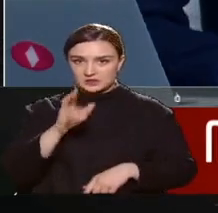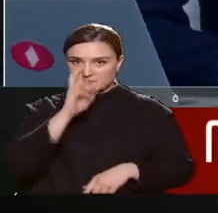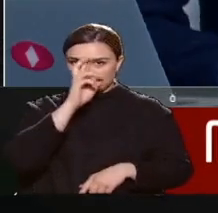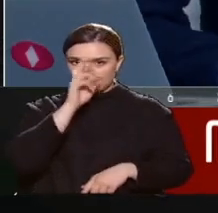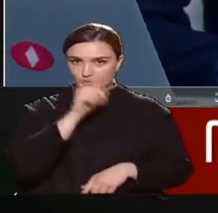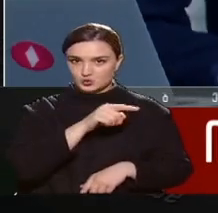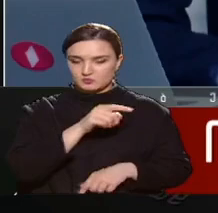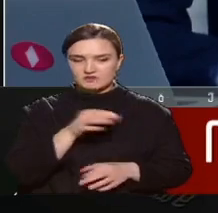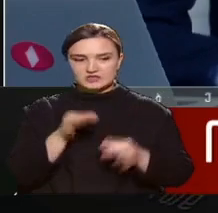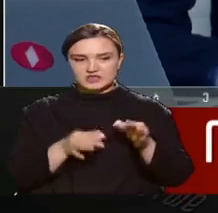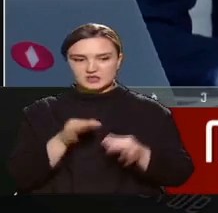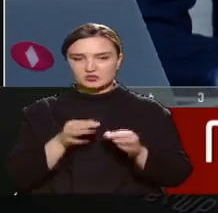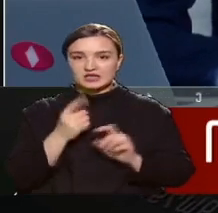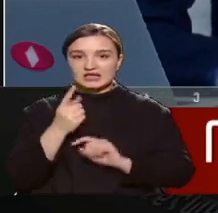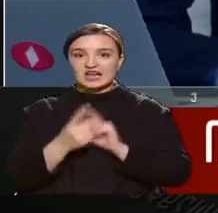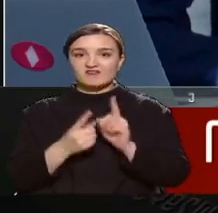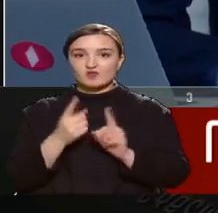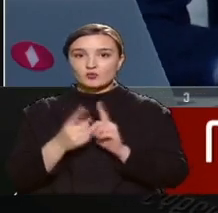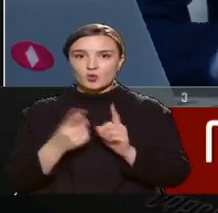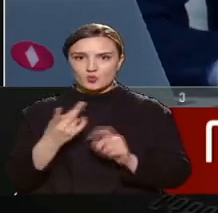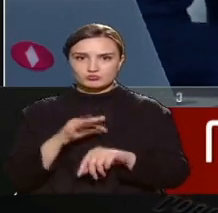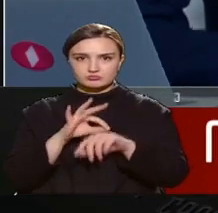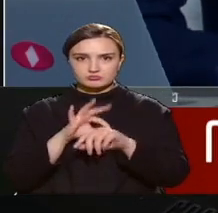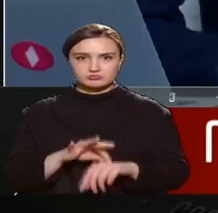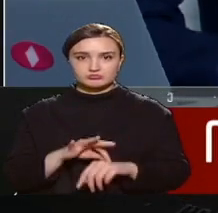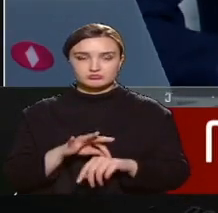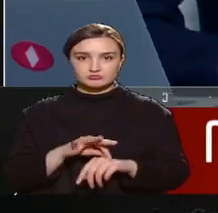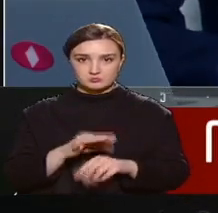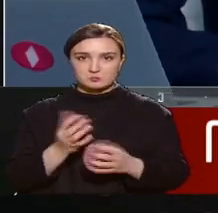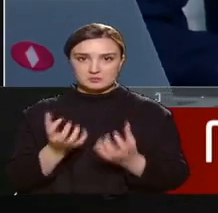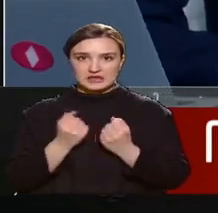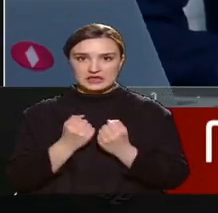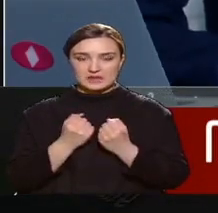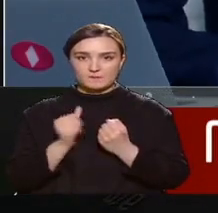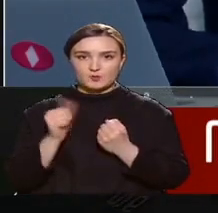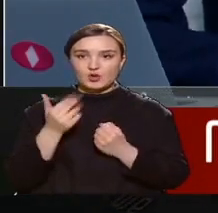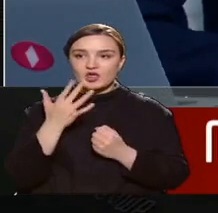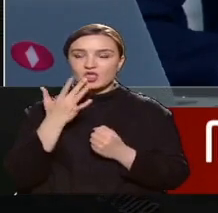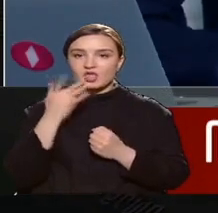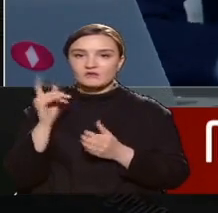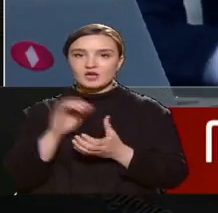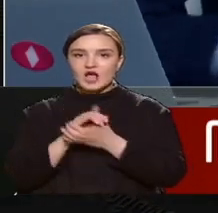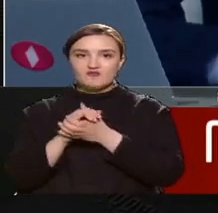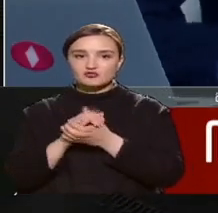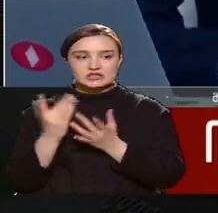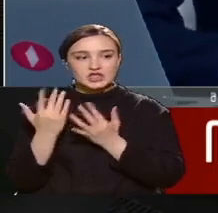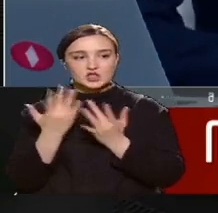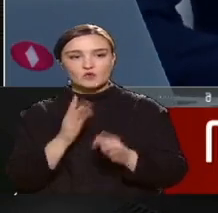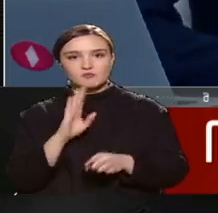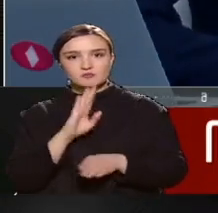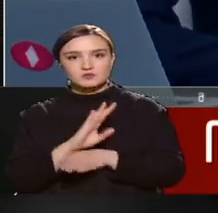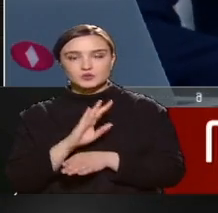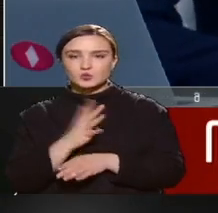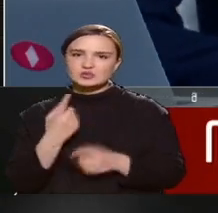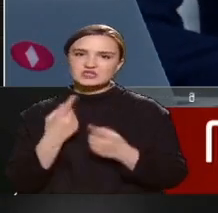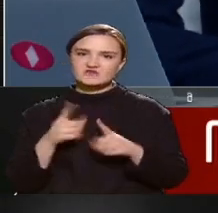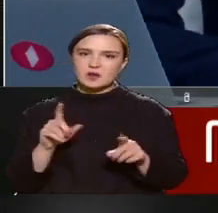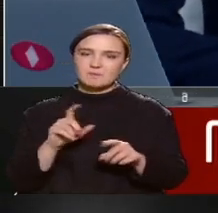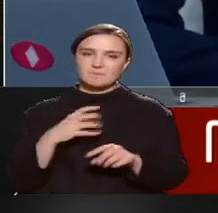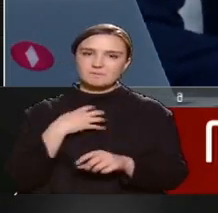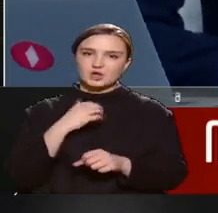მაგალითად სასამართლო რეფორმა, რომელზეც თქვენ საუბრობდით, მიიღოს ისე, როგორც ამას ევროკავშირი ითხოვს, თუ სხვა პრიორიტეტები იქნება